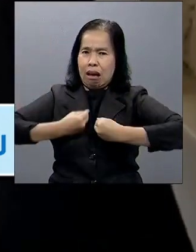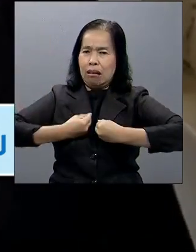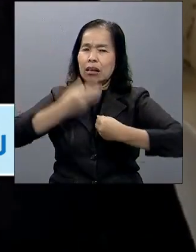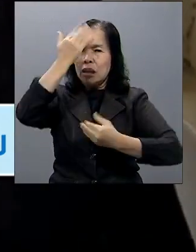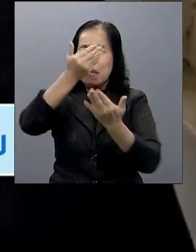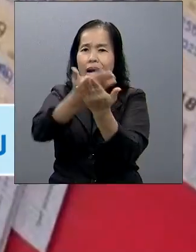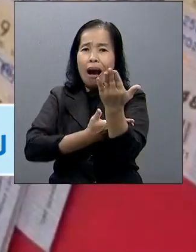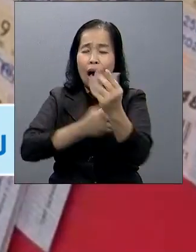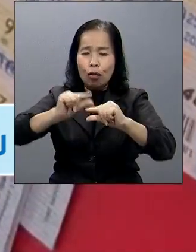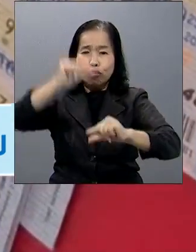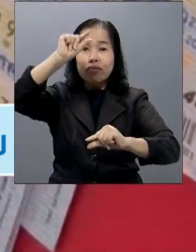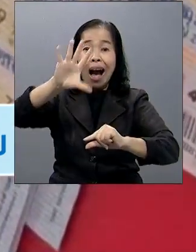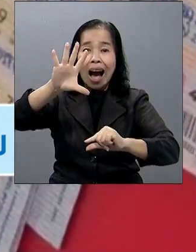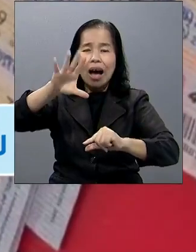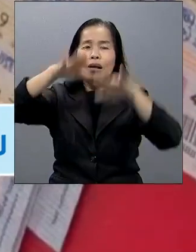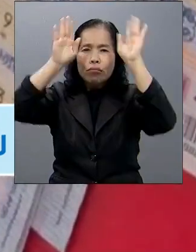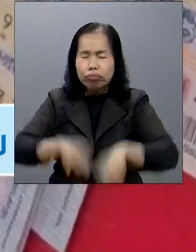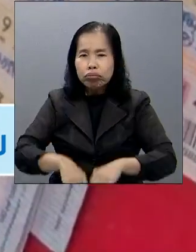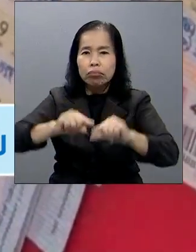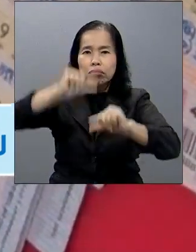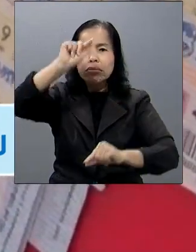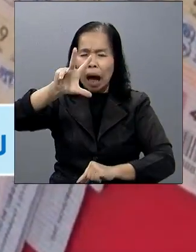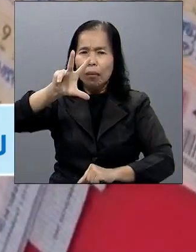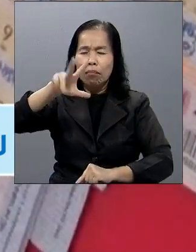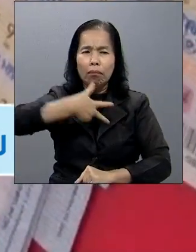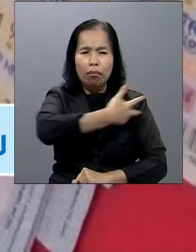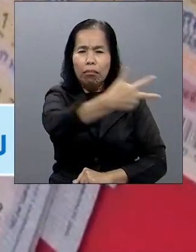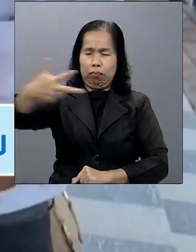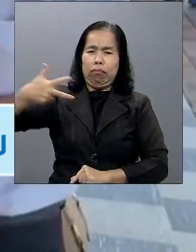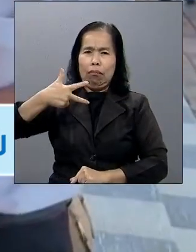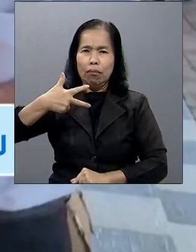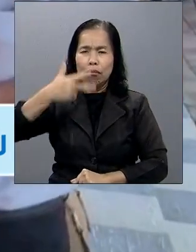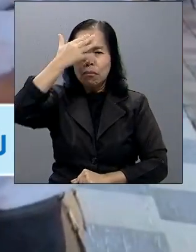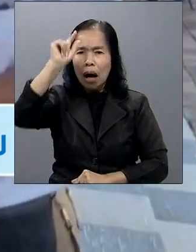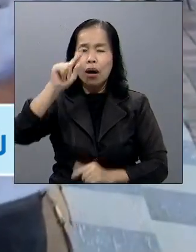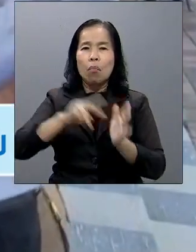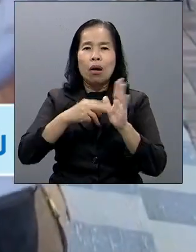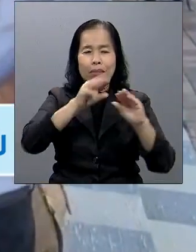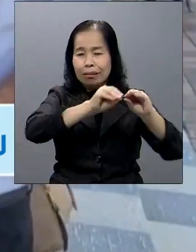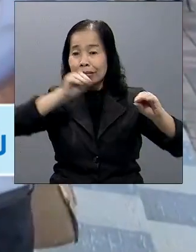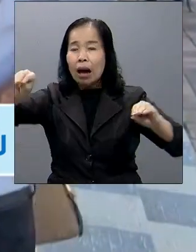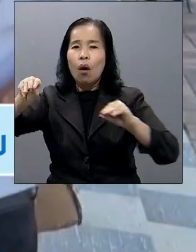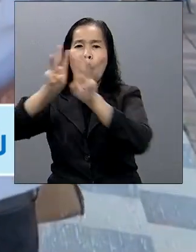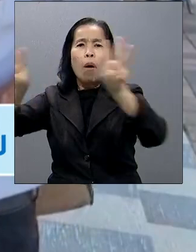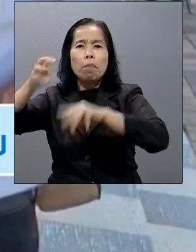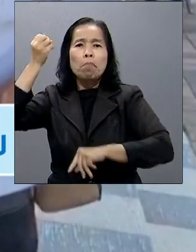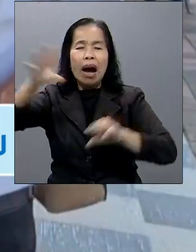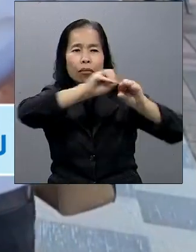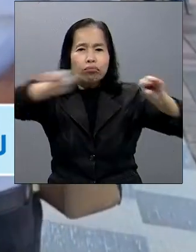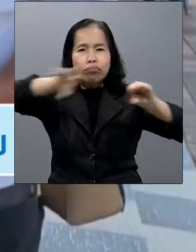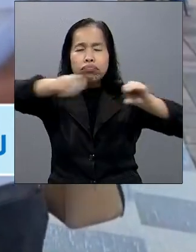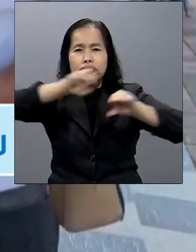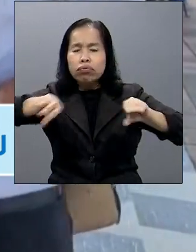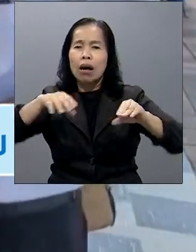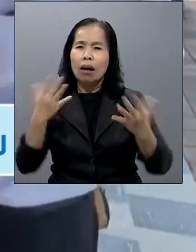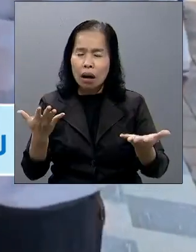ากจากเดิมได้คนละ5เล่มตอนนี้เหลือ3เล่มนะเพื่อดึงให้ผู้ค้าสลากเข้าแพลตฟอร์มออนไลน์ค่ะแล้วแถ